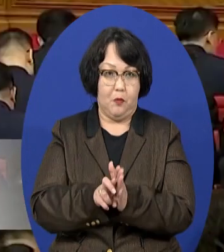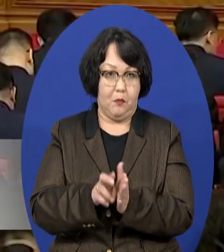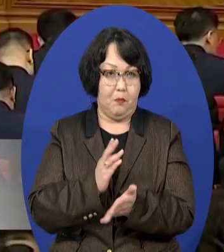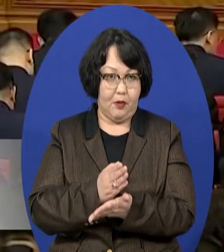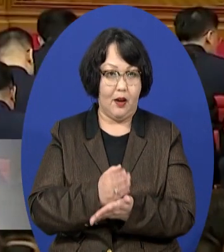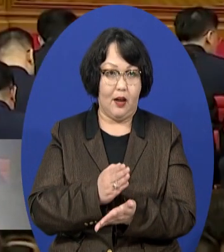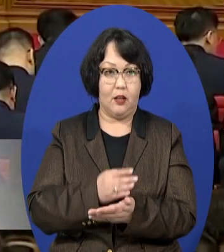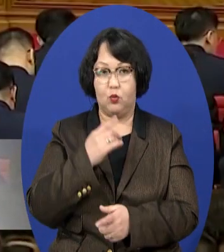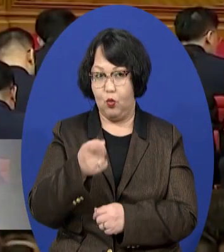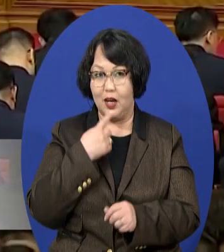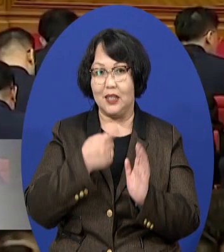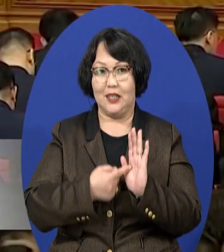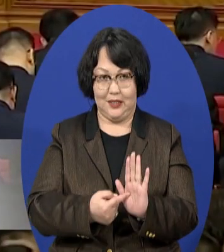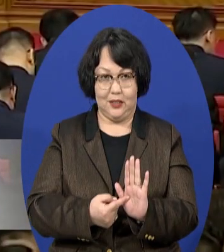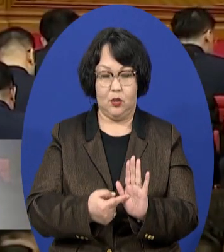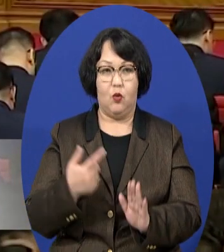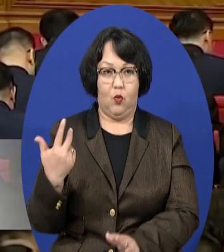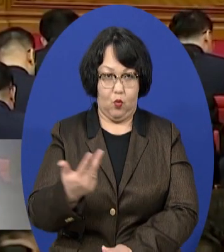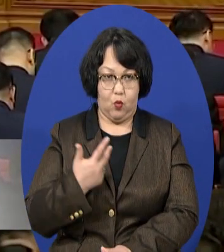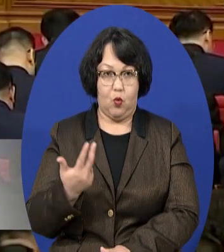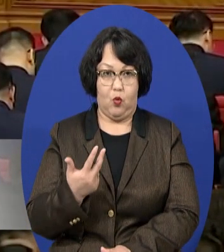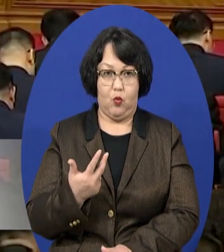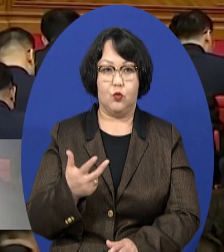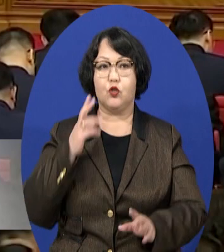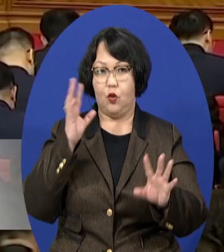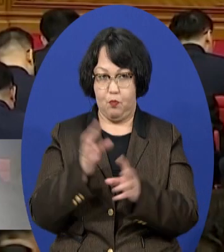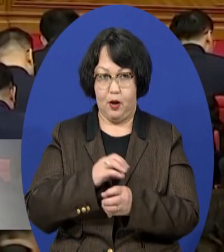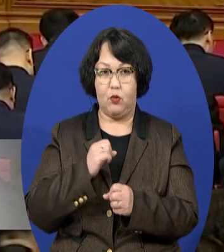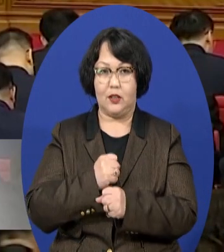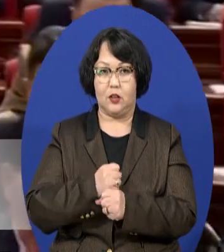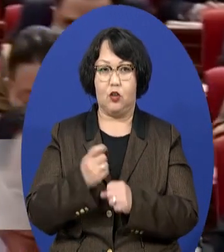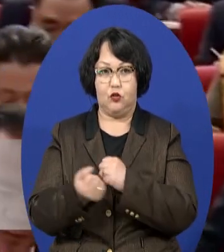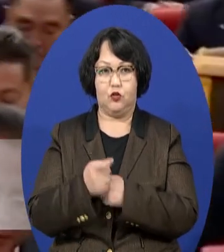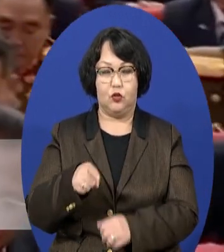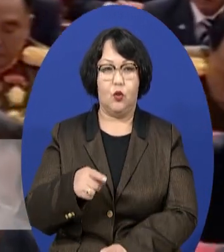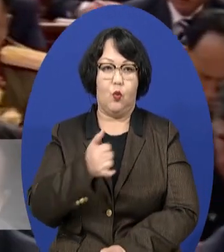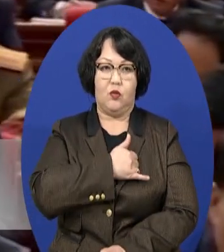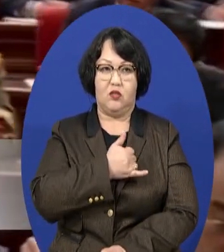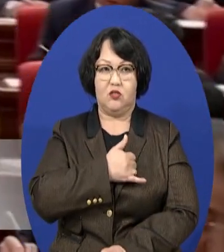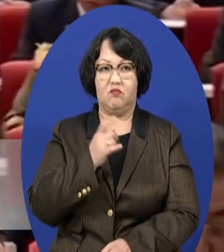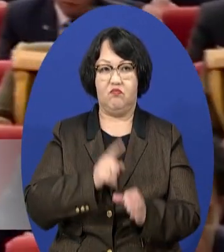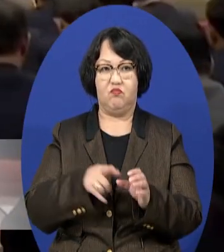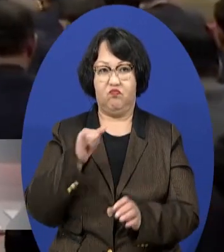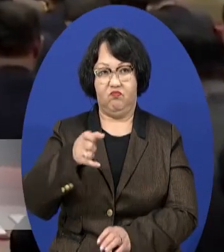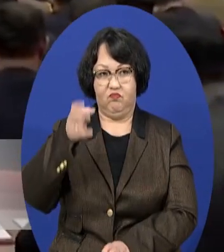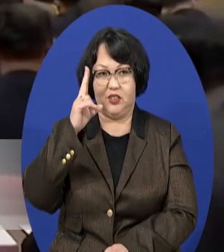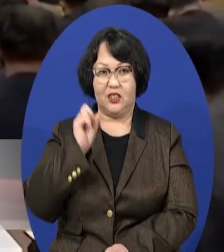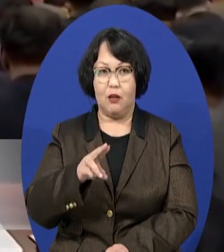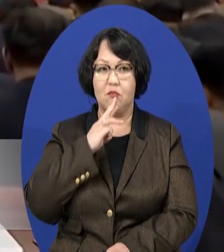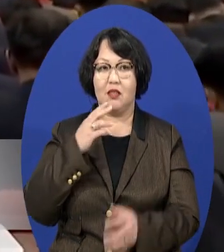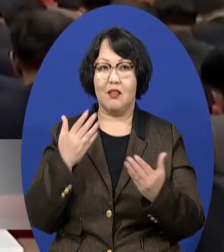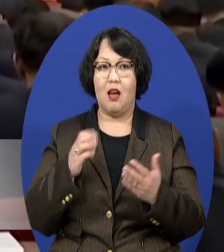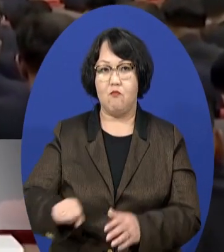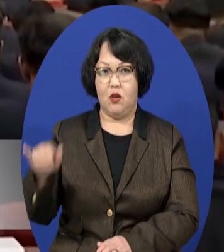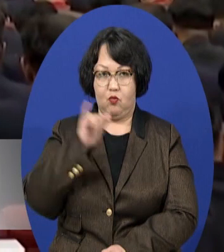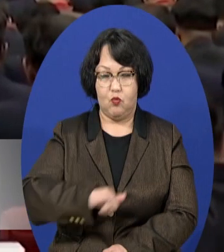санаагт сухуулгасны дараа энэхүү гурван талт уулзалт болж байгаагаар онцлогтой юм. Өдөрдөгч Ким саяхан хийсэн мэдээллийнхэн үеэр Америкийн